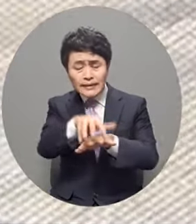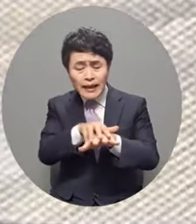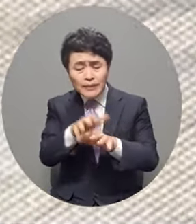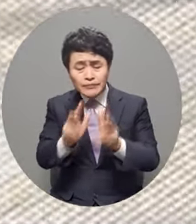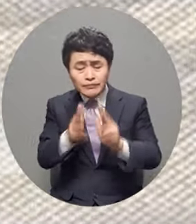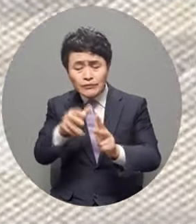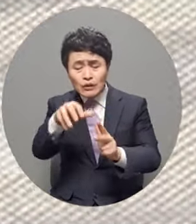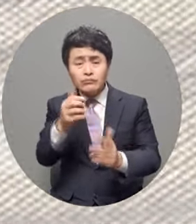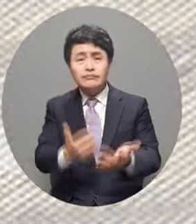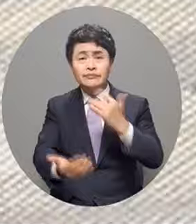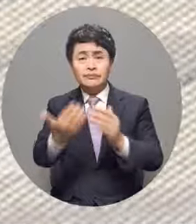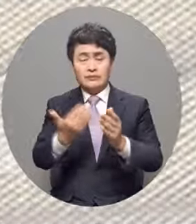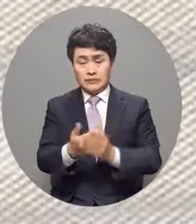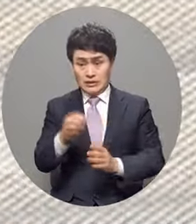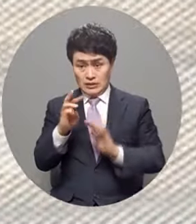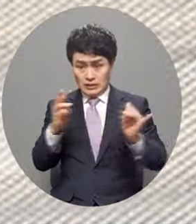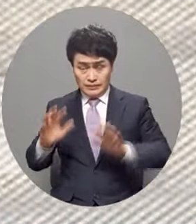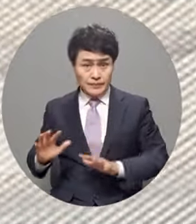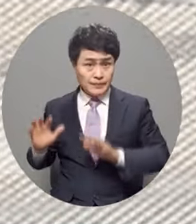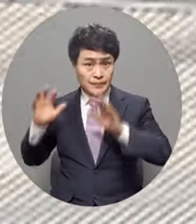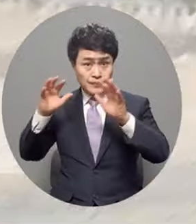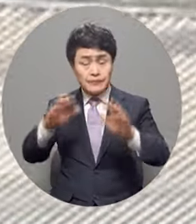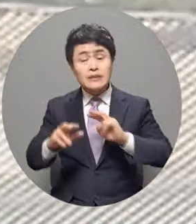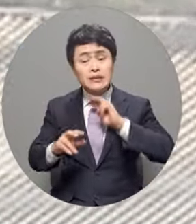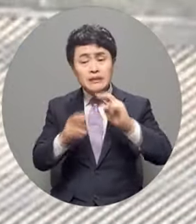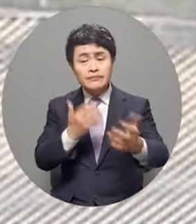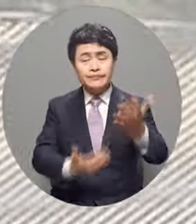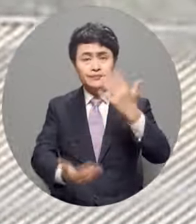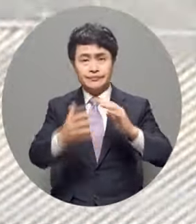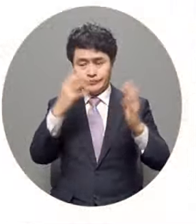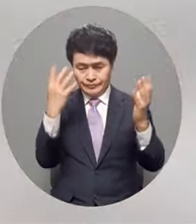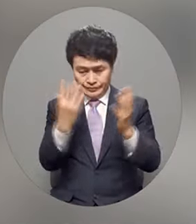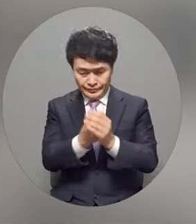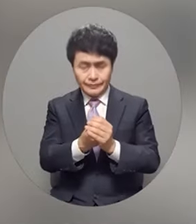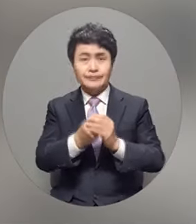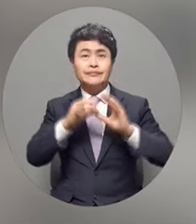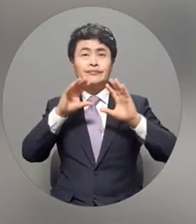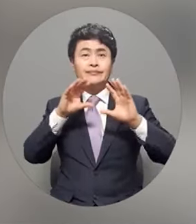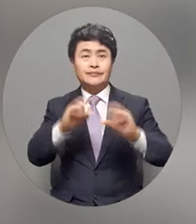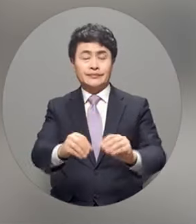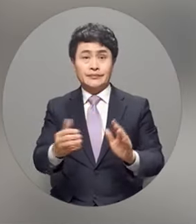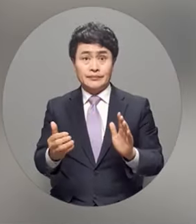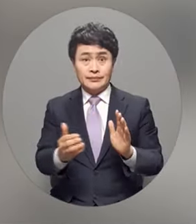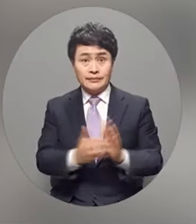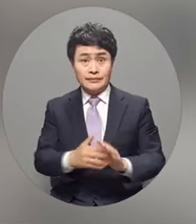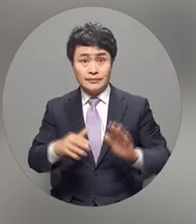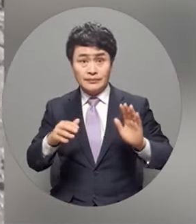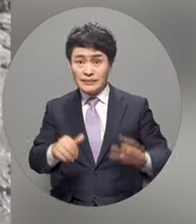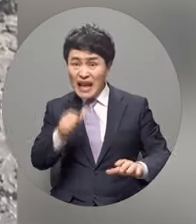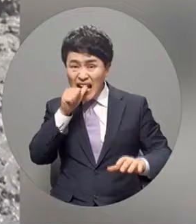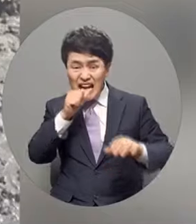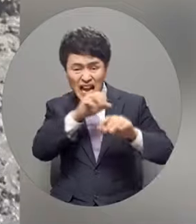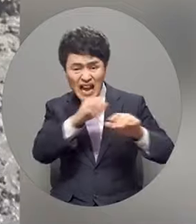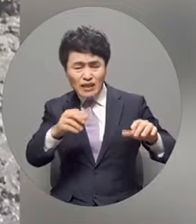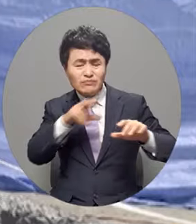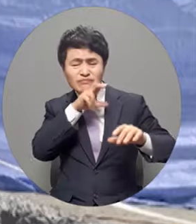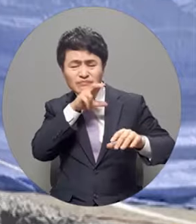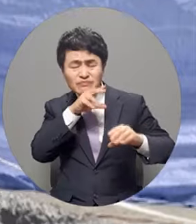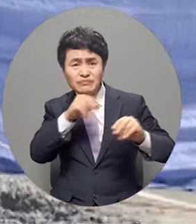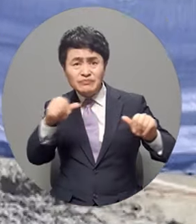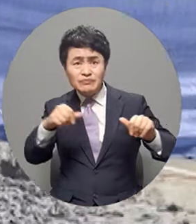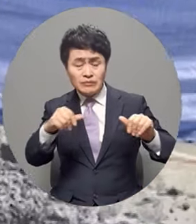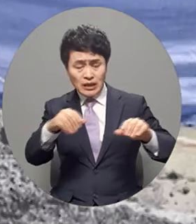소방당국은 력 30여명을 동원해 20분 만에 불을 완전히 껐습니다 쏟아져내린 철근과 콘크리트 더미가